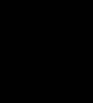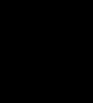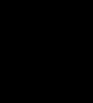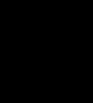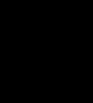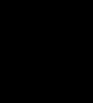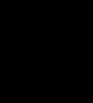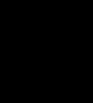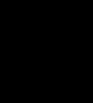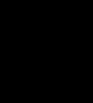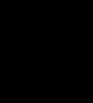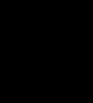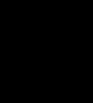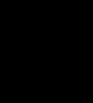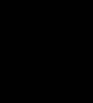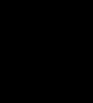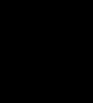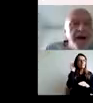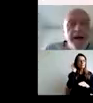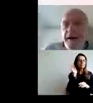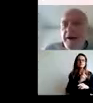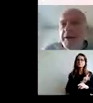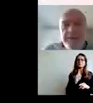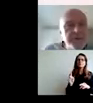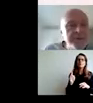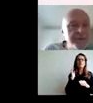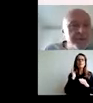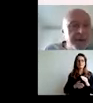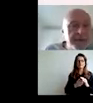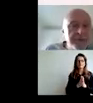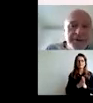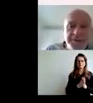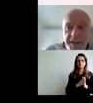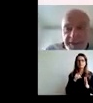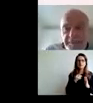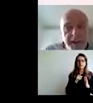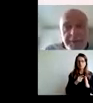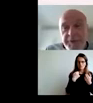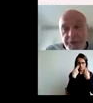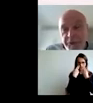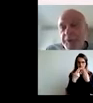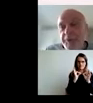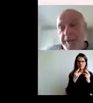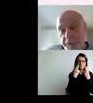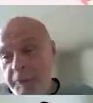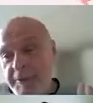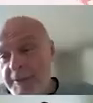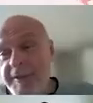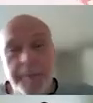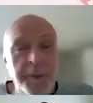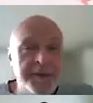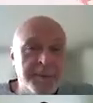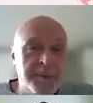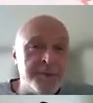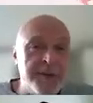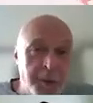in vas bomo poslušali do konca. A to delitev dela, vidite vse, a vidite štir korenje. To vas, kaj